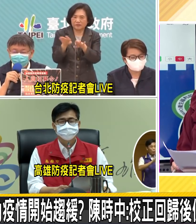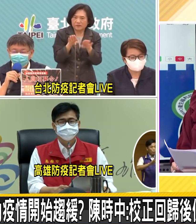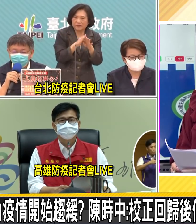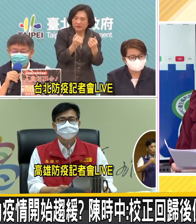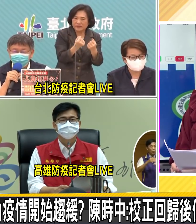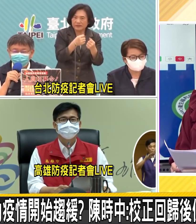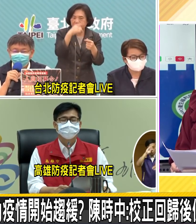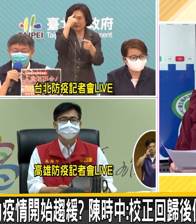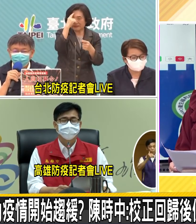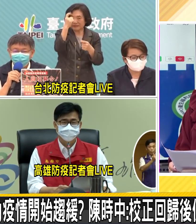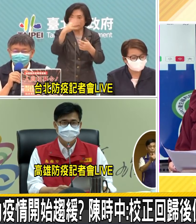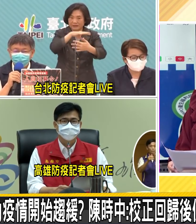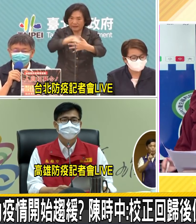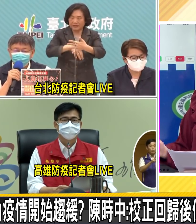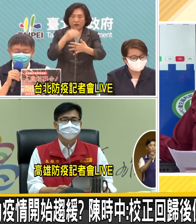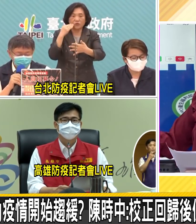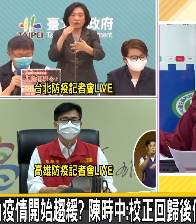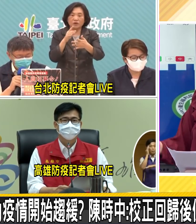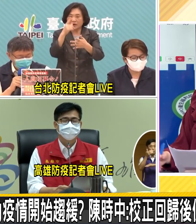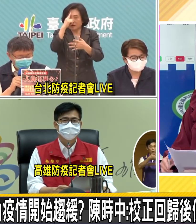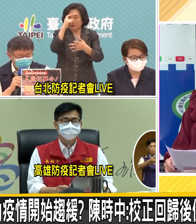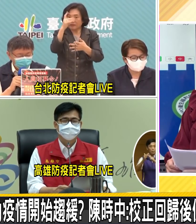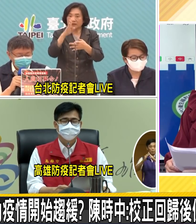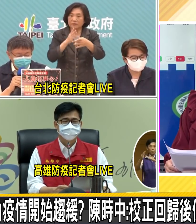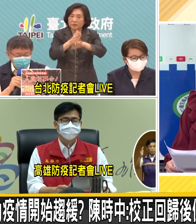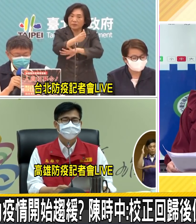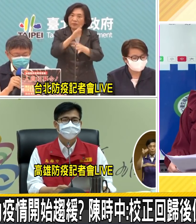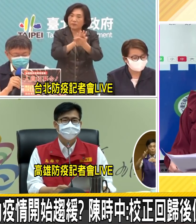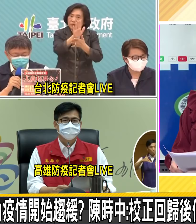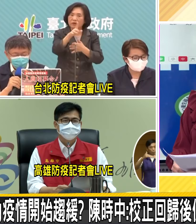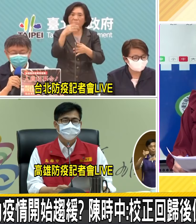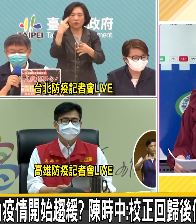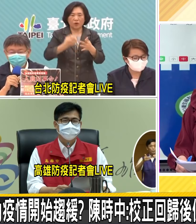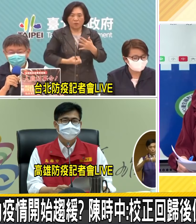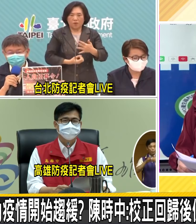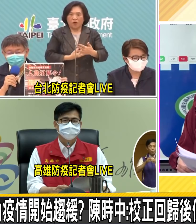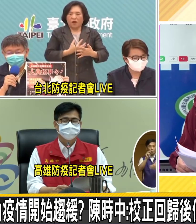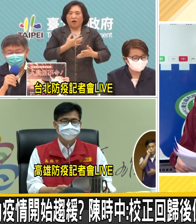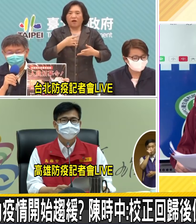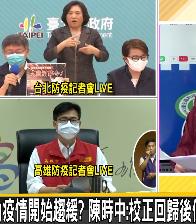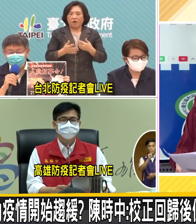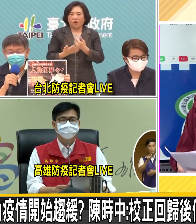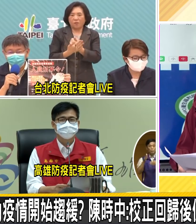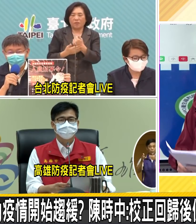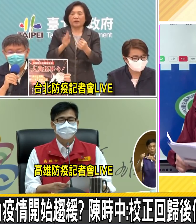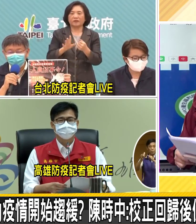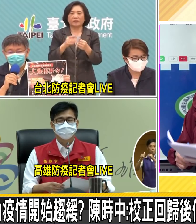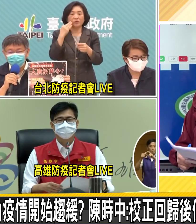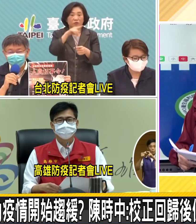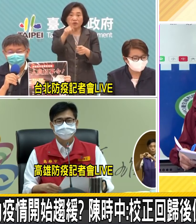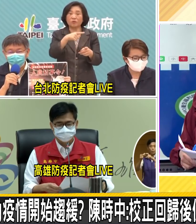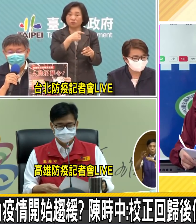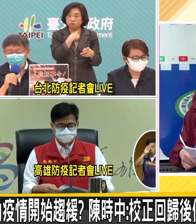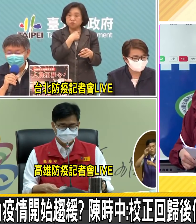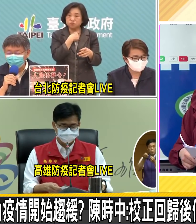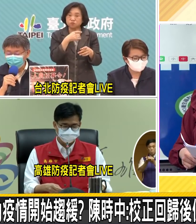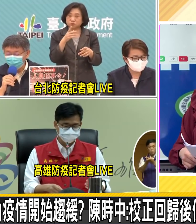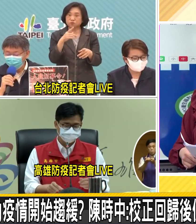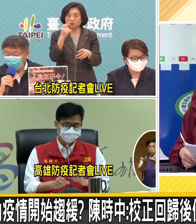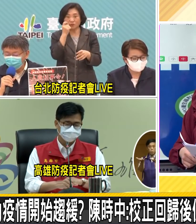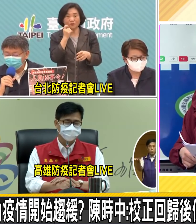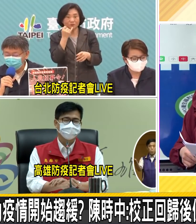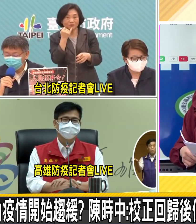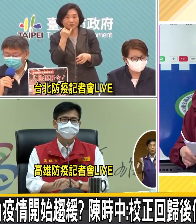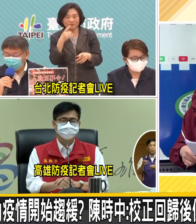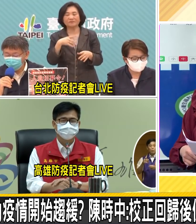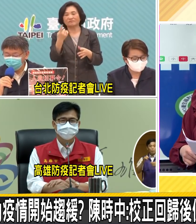说，哎，你看这个整个趋势都趋缓了， 趋势往下了。 请问为什么会趋缓？因为你每天回归都加了很多在以前的日期上